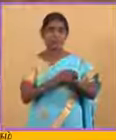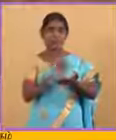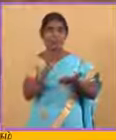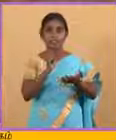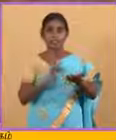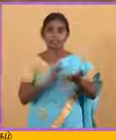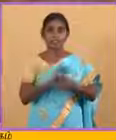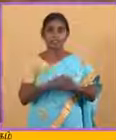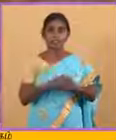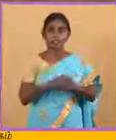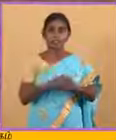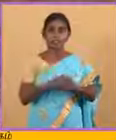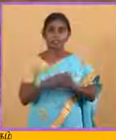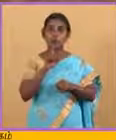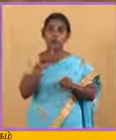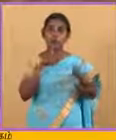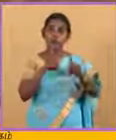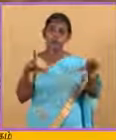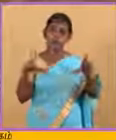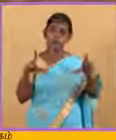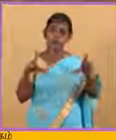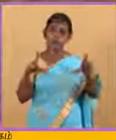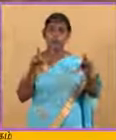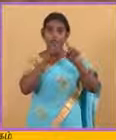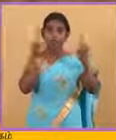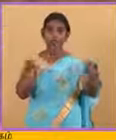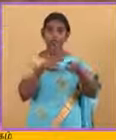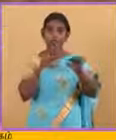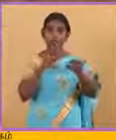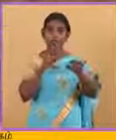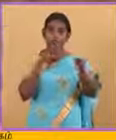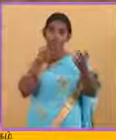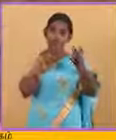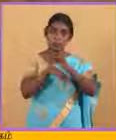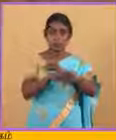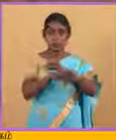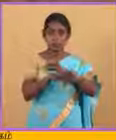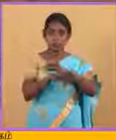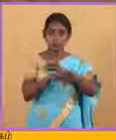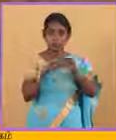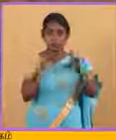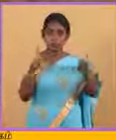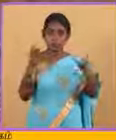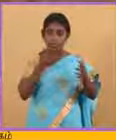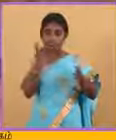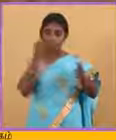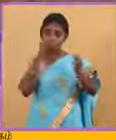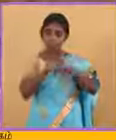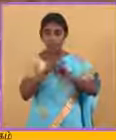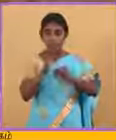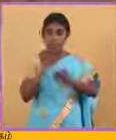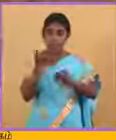கவனிங்க, ஒரு மொழி கணினிக்குள்ளே போகணுன்னா சும்மா நினச்சா போக முடியாது. அந்த மொழியில்